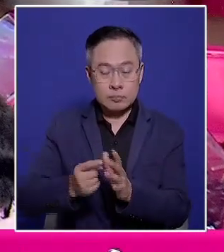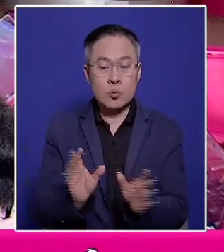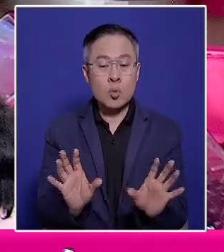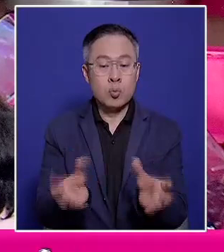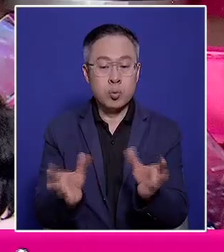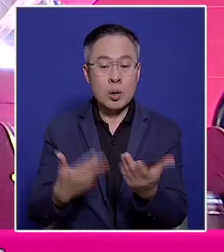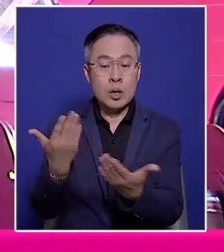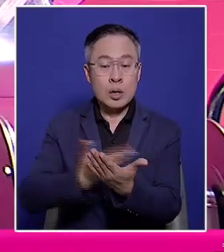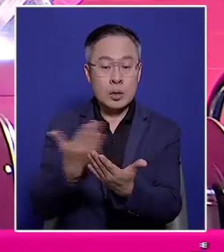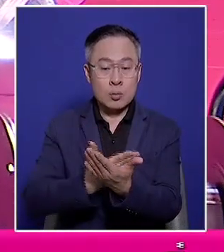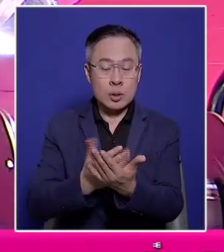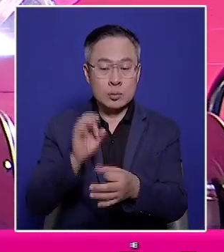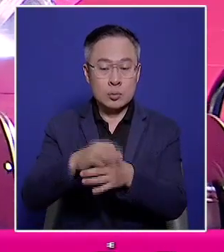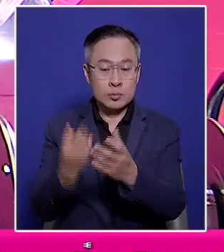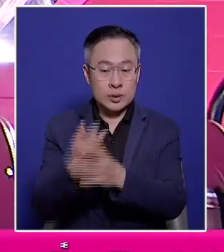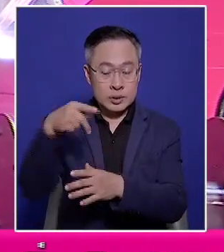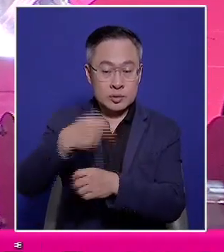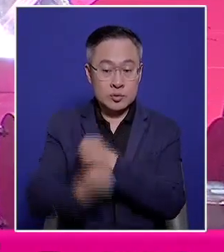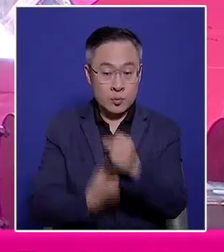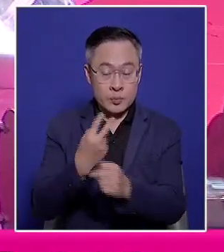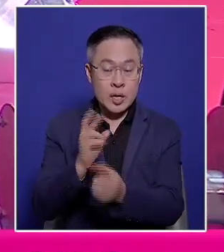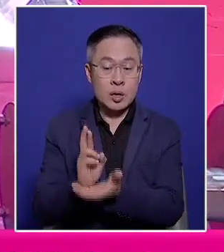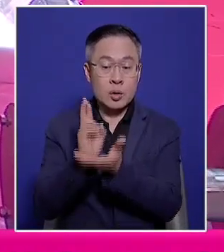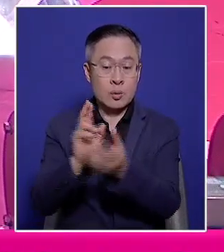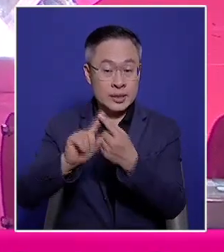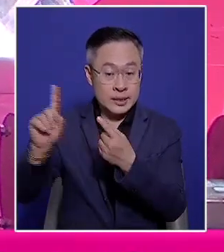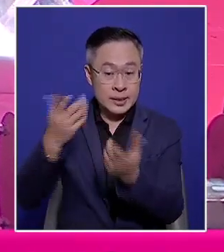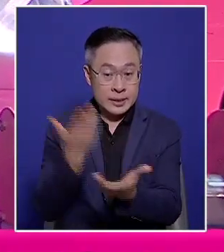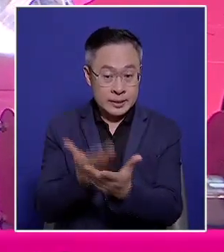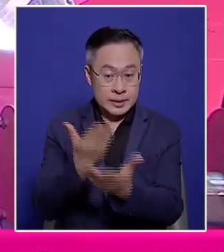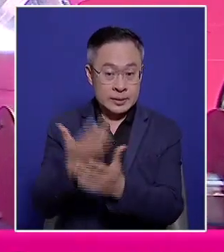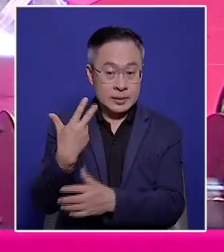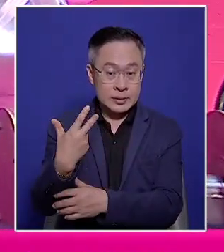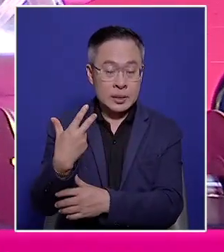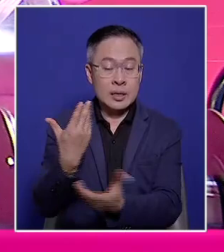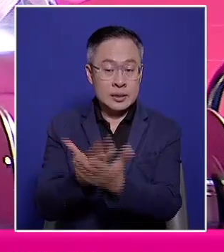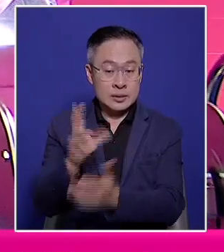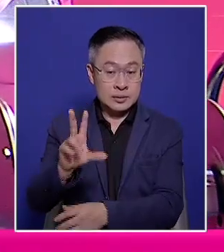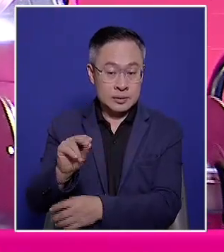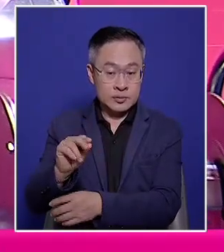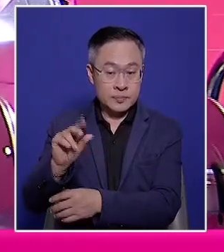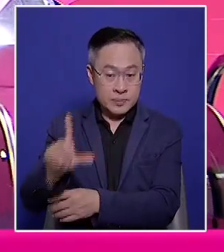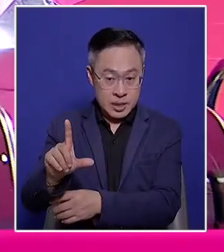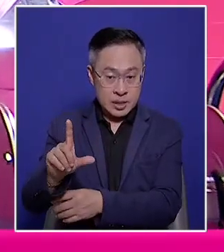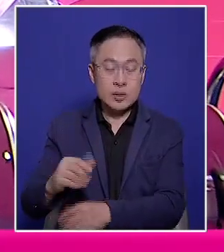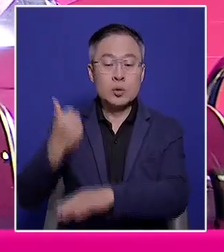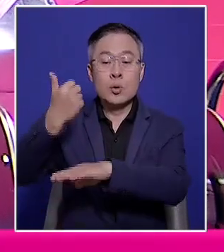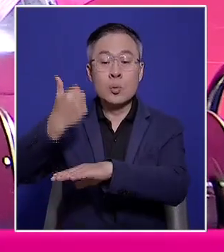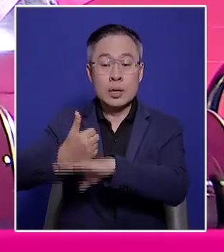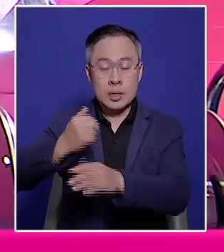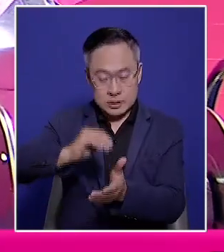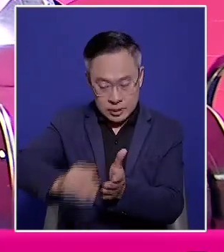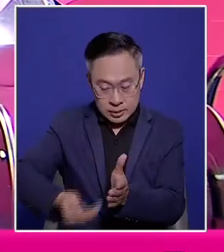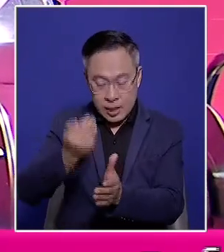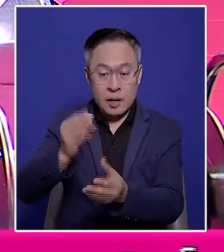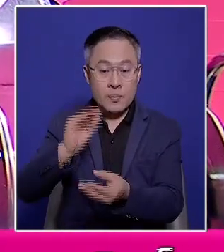อันดับที่1ออก1ครั้งเป็นเงิน30ล้านบาทโดยประธานกรรมการจะเป็นผู้สุ่มตักลูกบอล